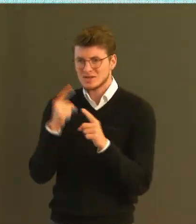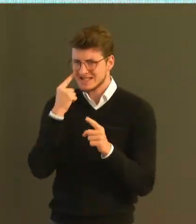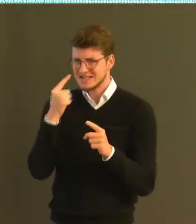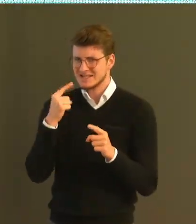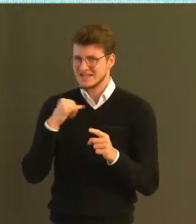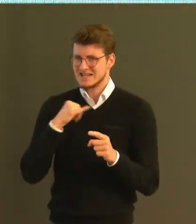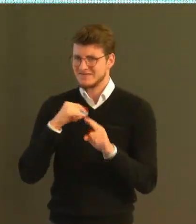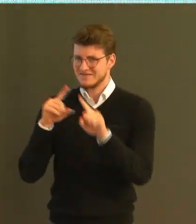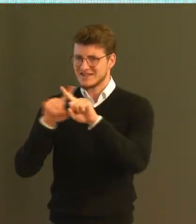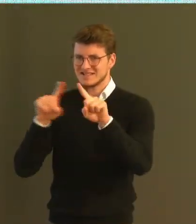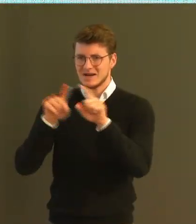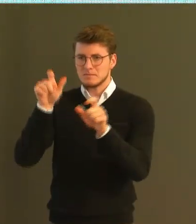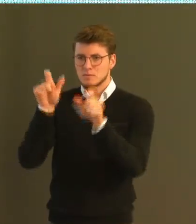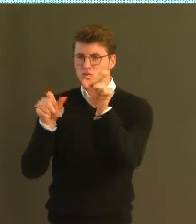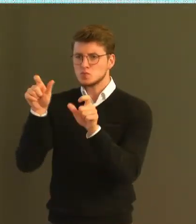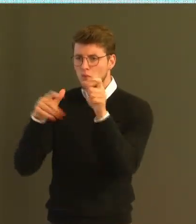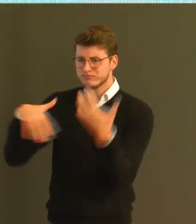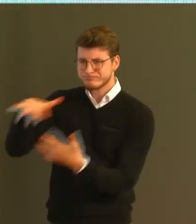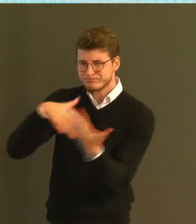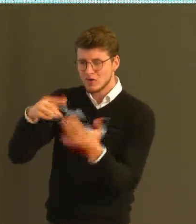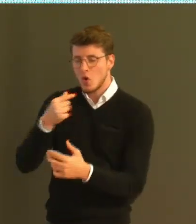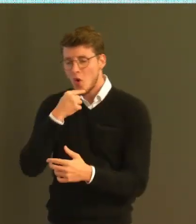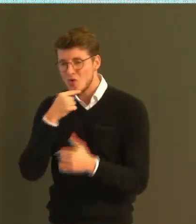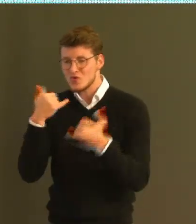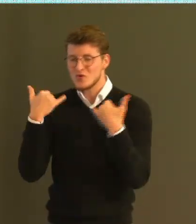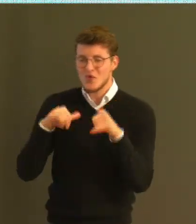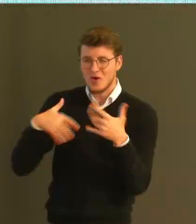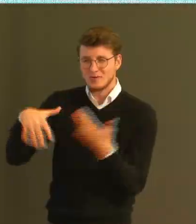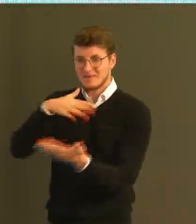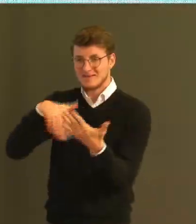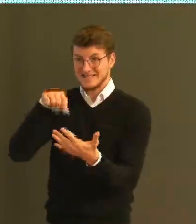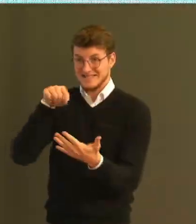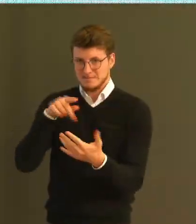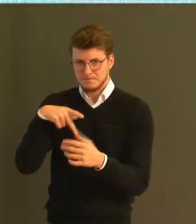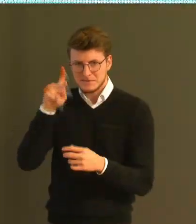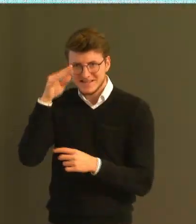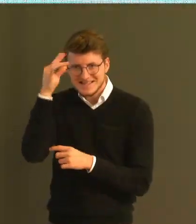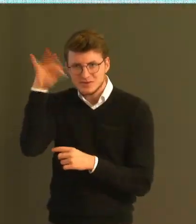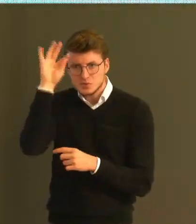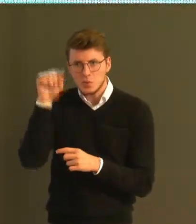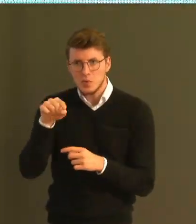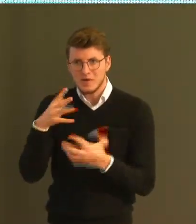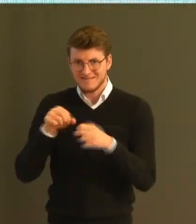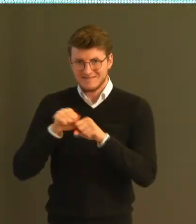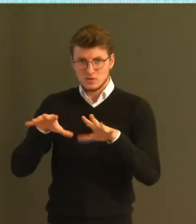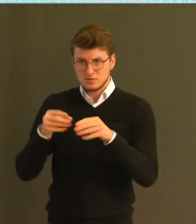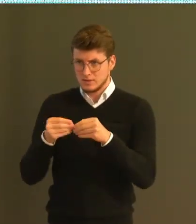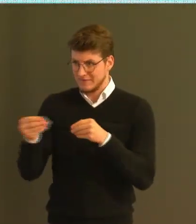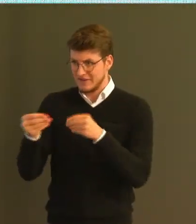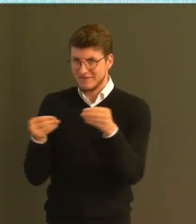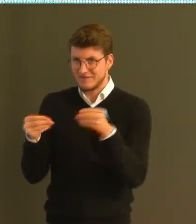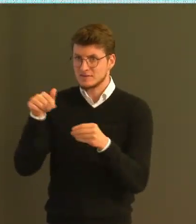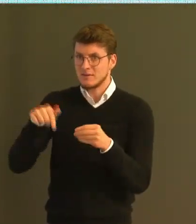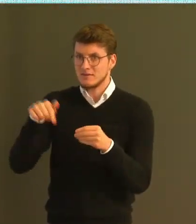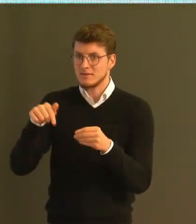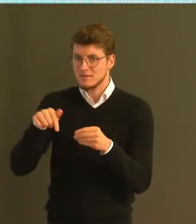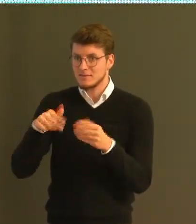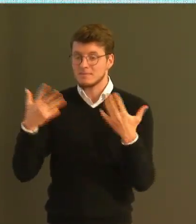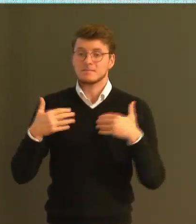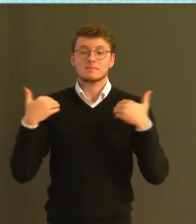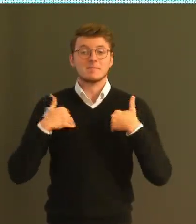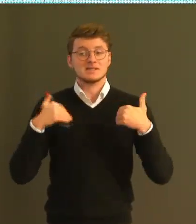frères manning fanion un ordre médicaux aux pauvres tracts fort note virus n'a de mendy est miss tu